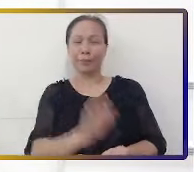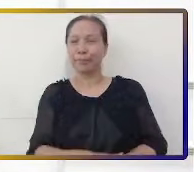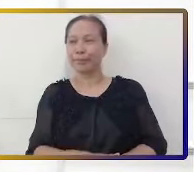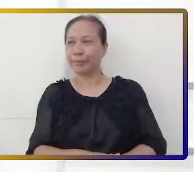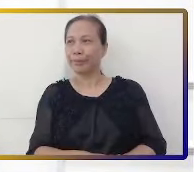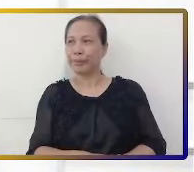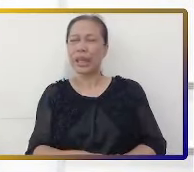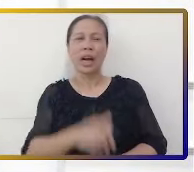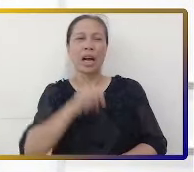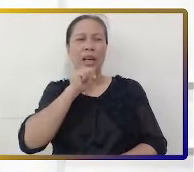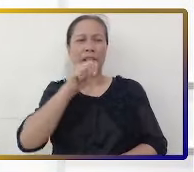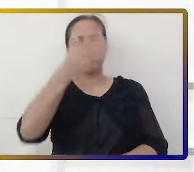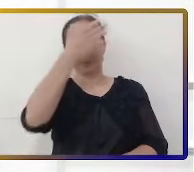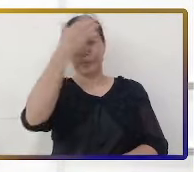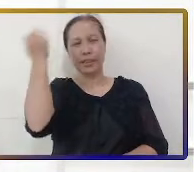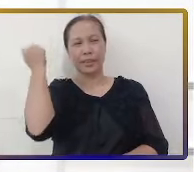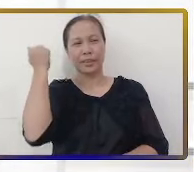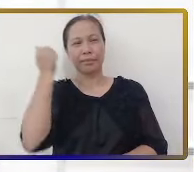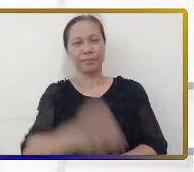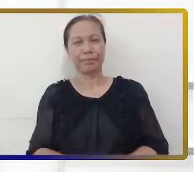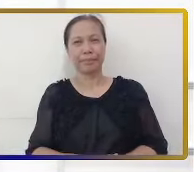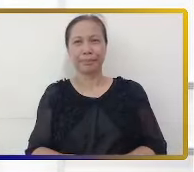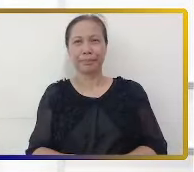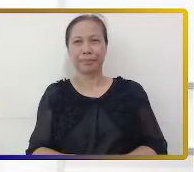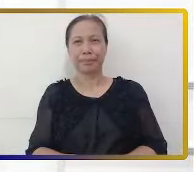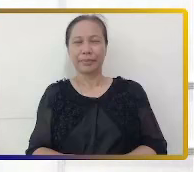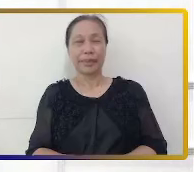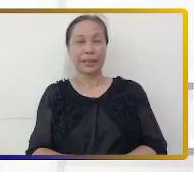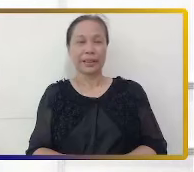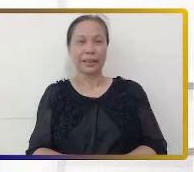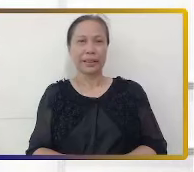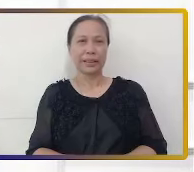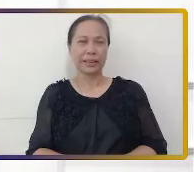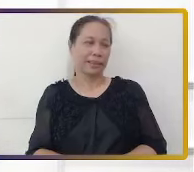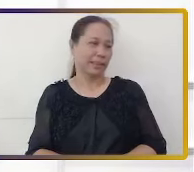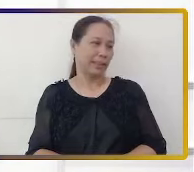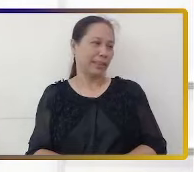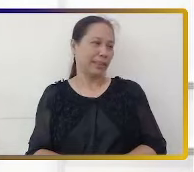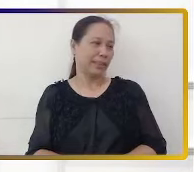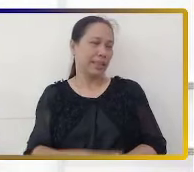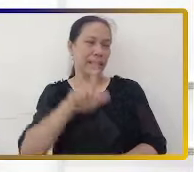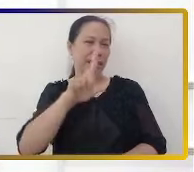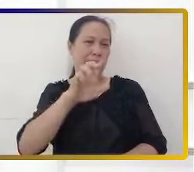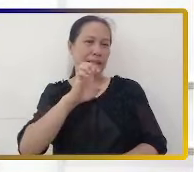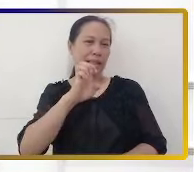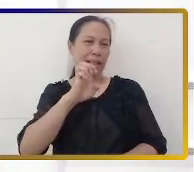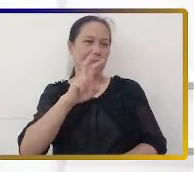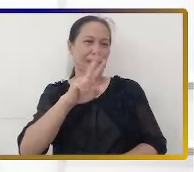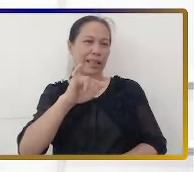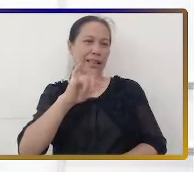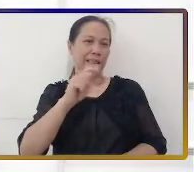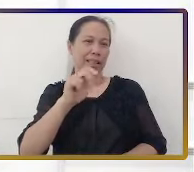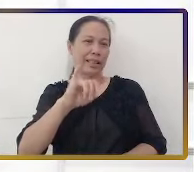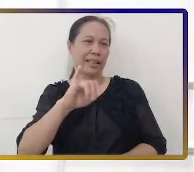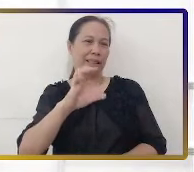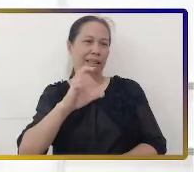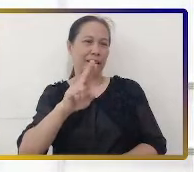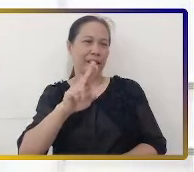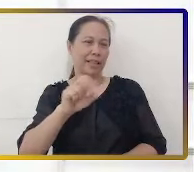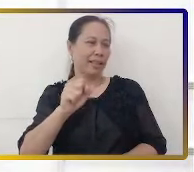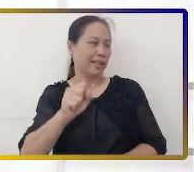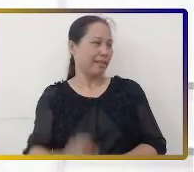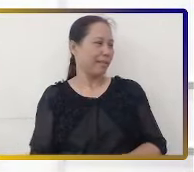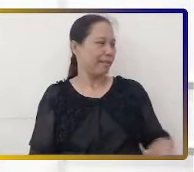Hwag niyong kakalimutan po yan Okay balik po T Punta po tayo sa leviticus tingnan nyo po